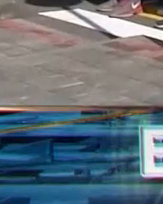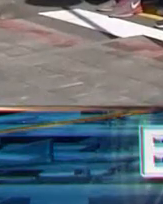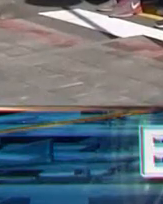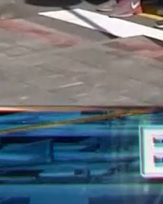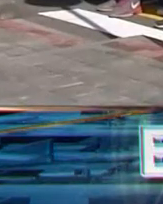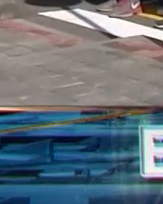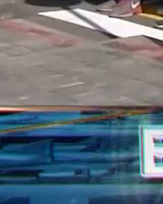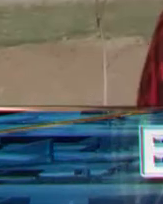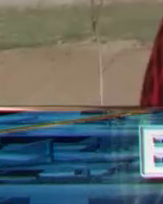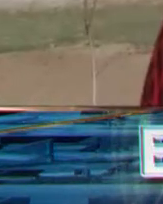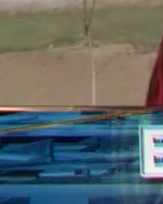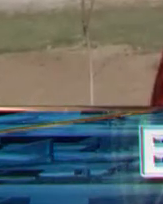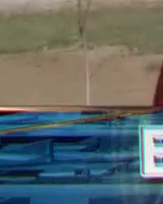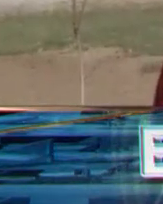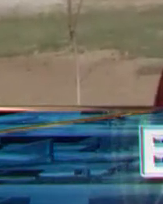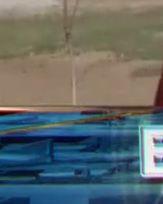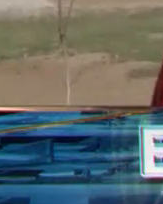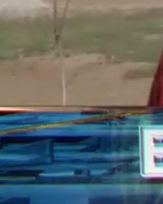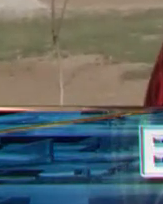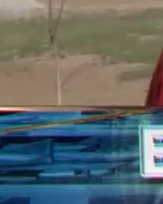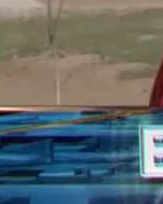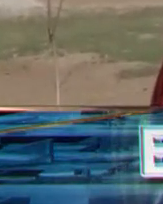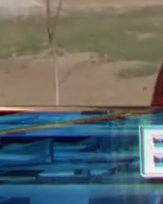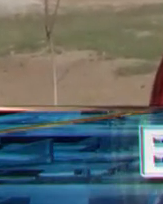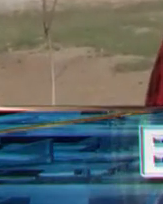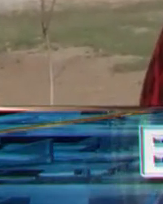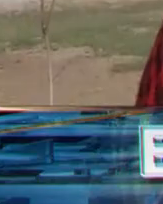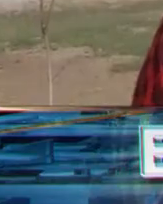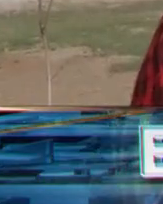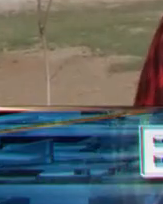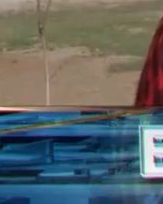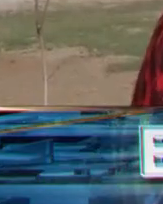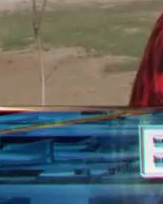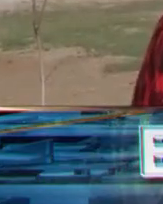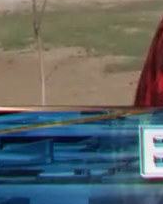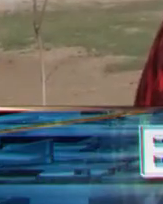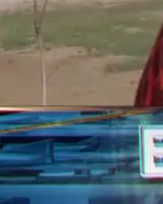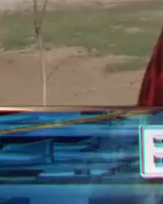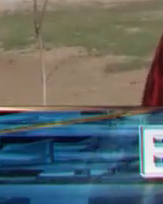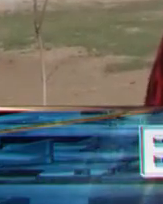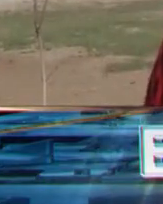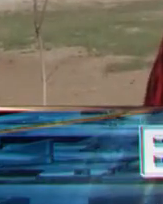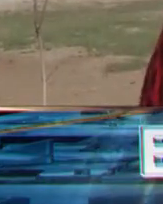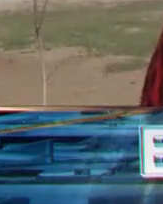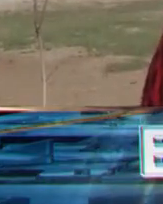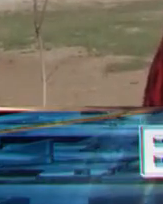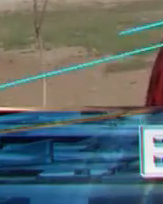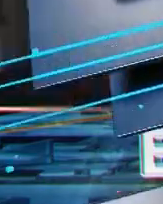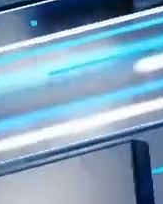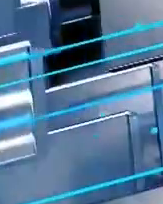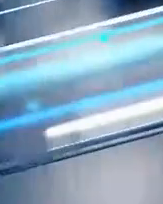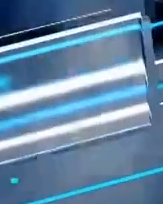кешені қолданысқа берілді. Өте қатты қуанып жатырмыз. Мына жерден 10 минут, 15 минут сайын пойыз өтіп жататын.